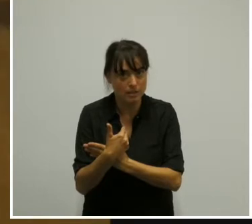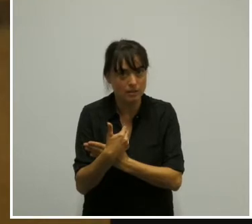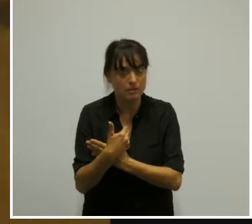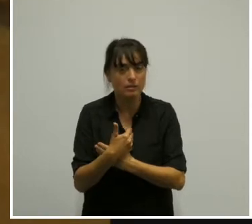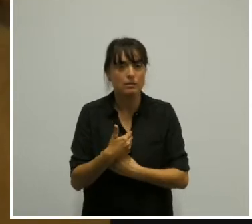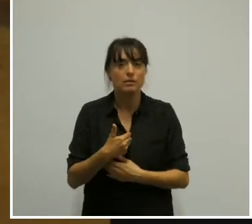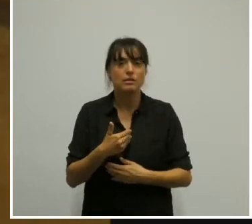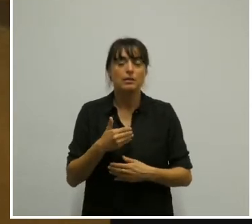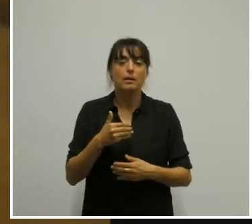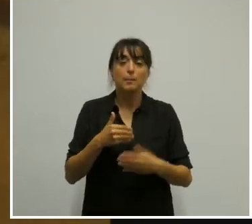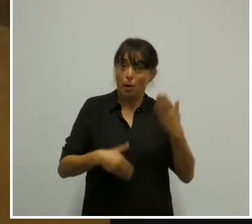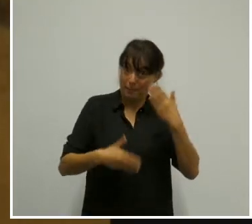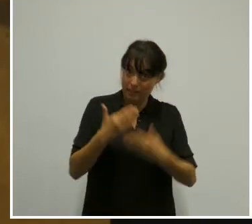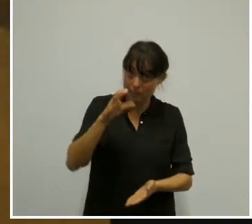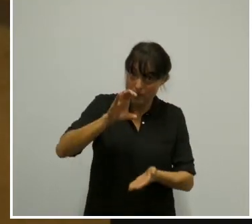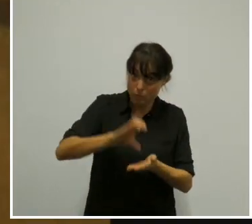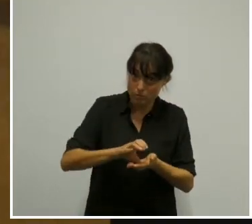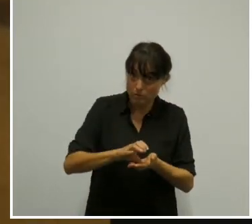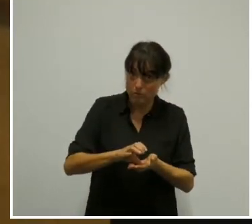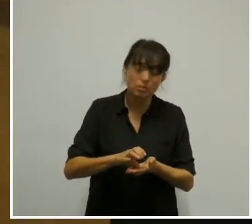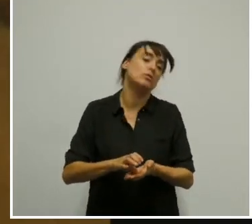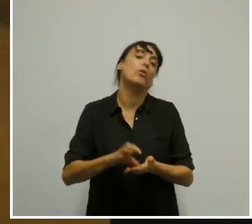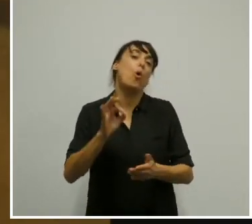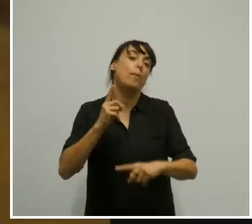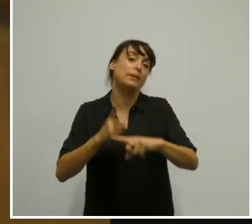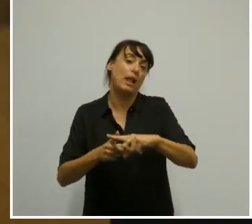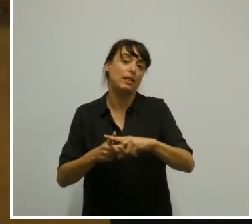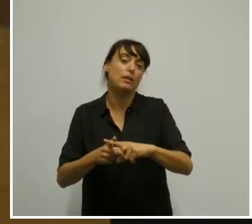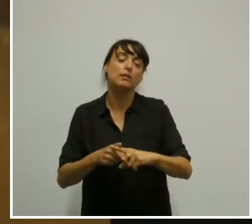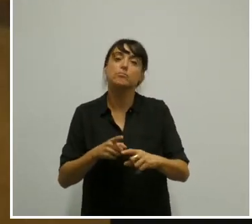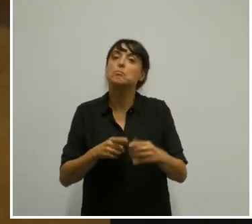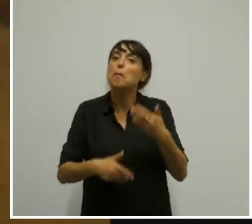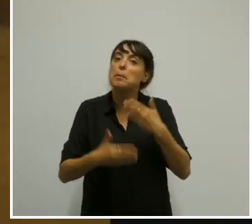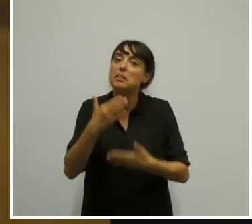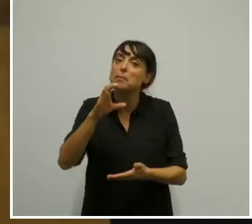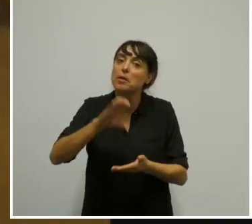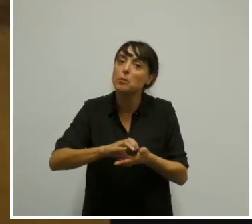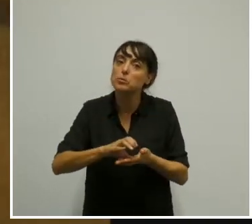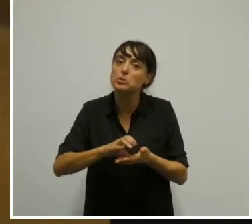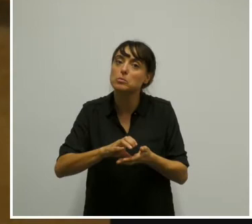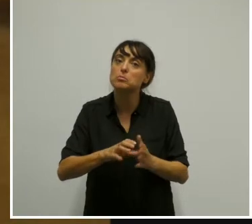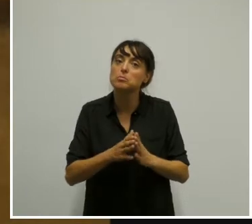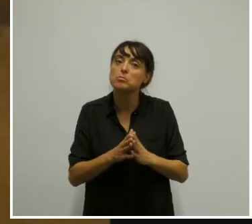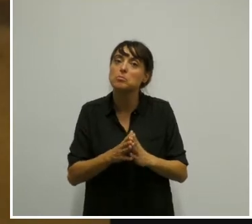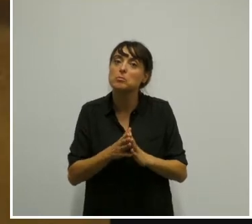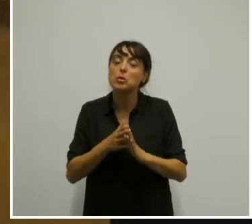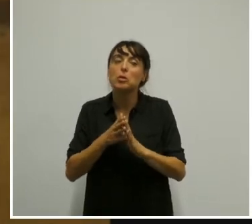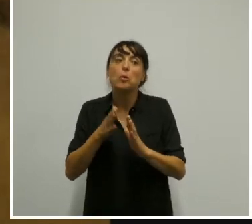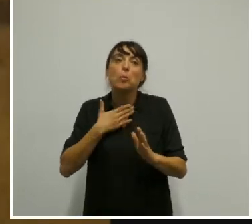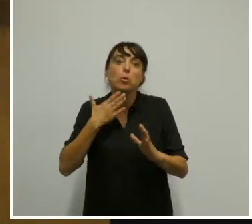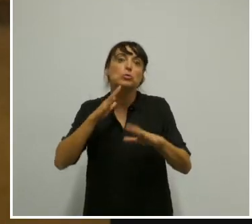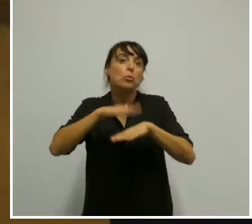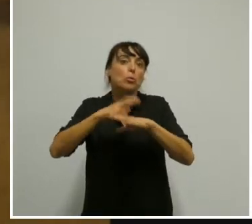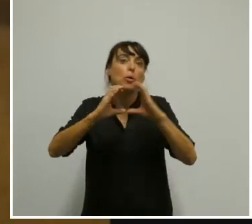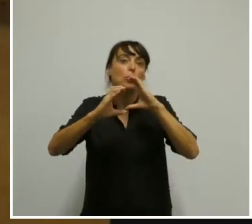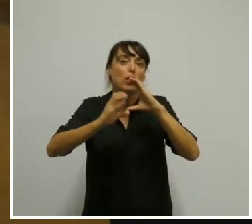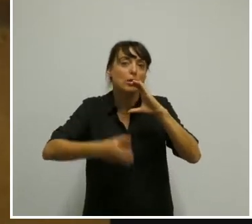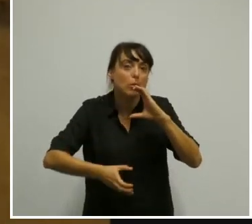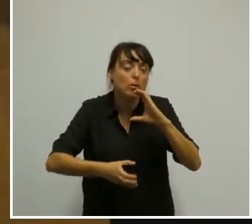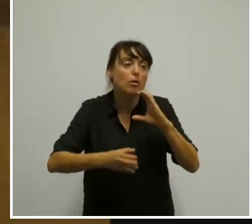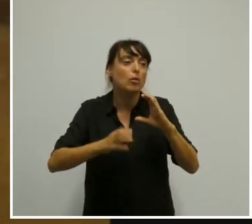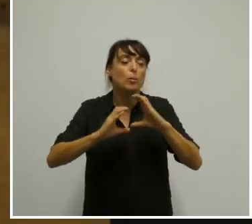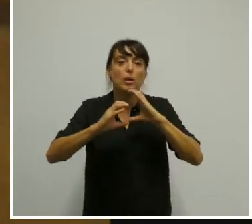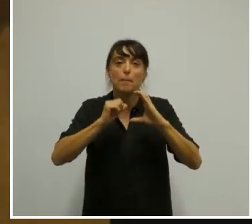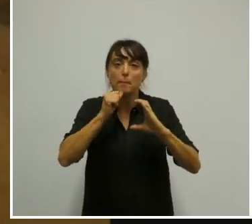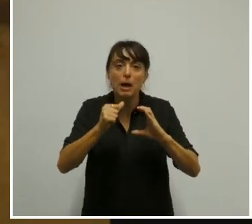clar. No, a l'inici, no. Ah, a prescripció. A prescripció. No sé si és per una mala orientació o per una mala comunicació, pel que fos. Però ja